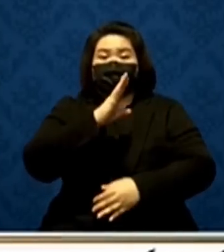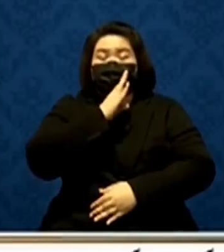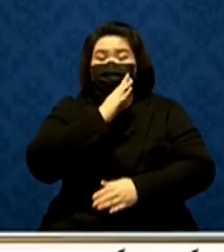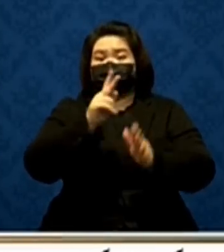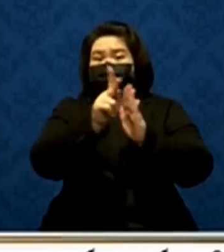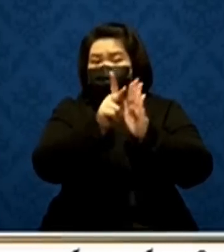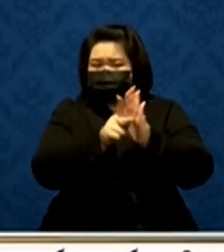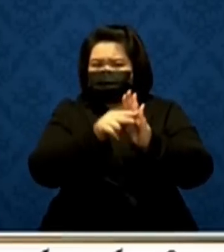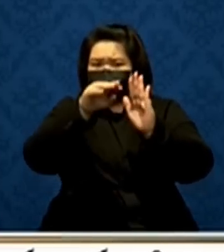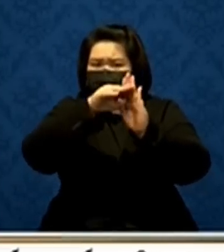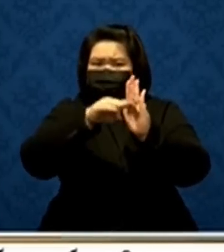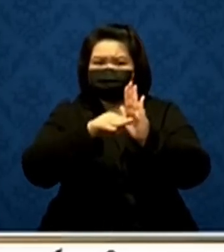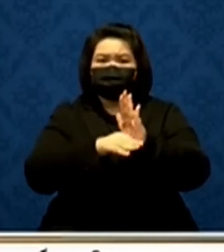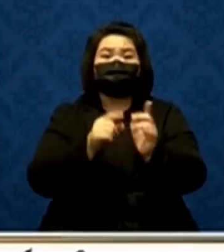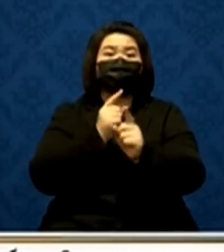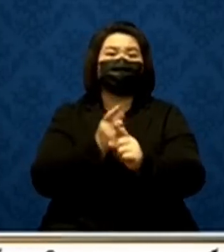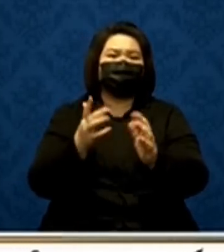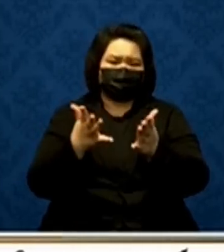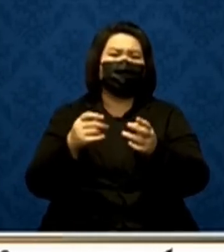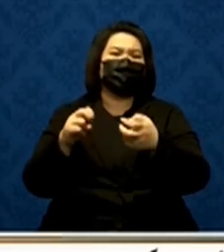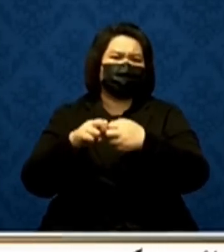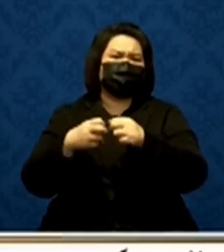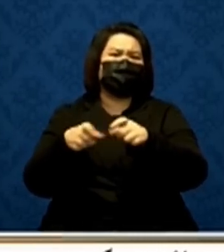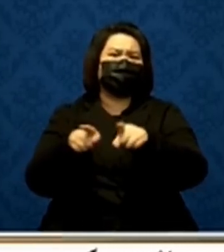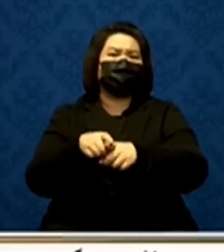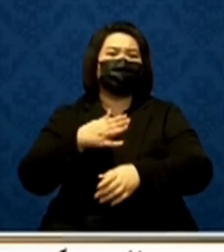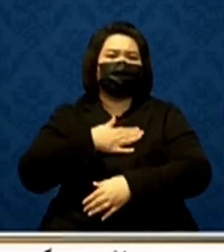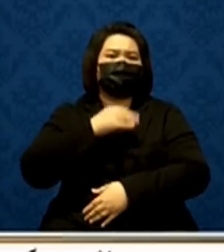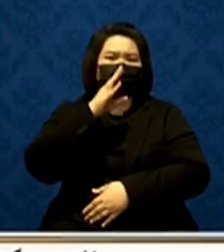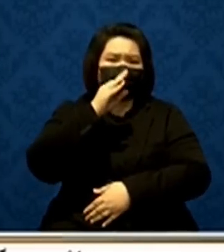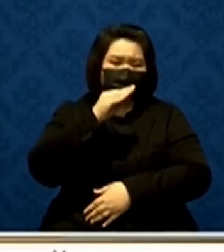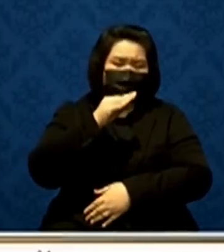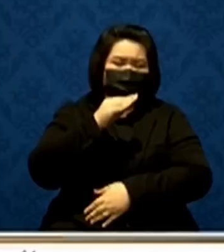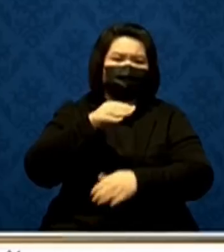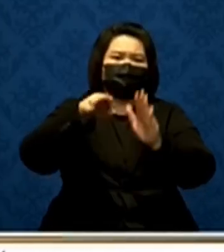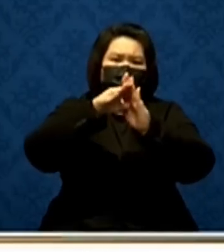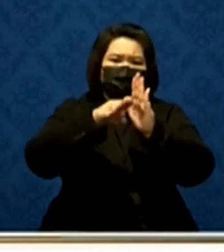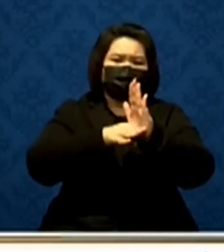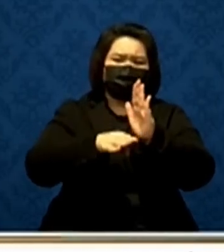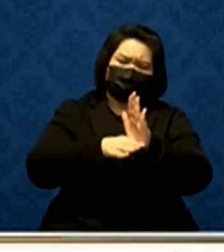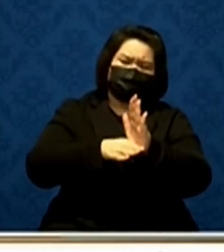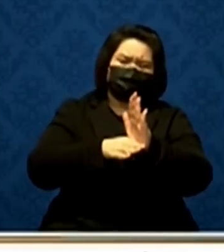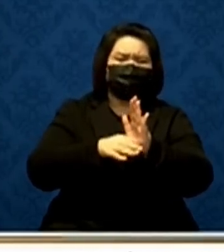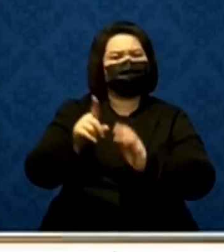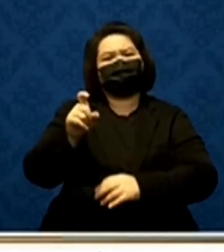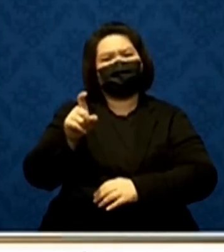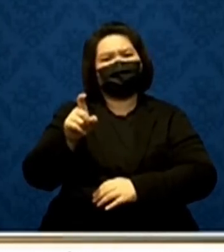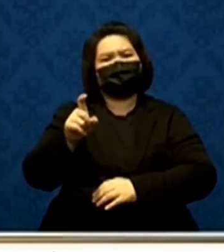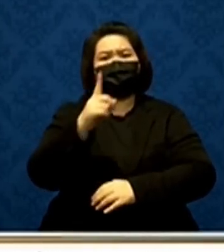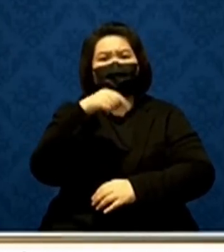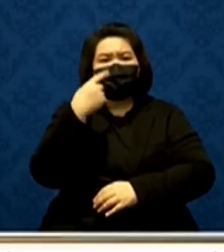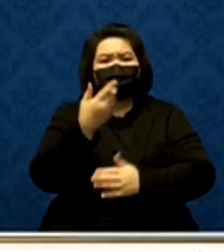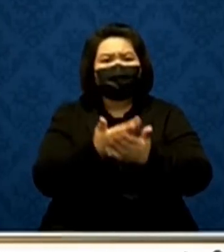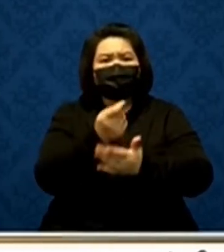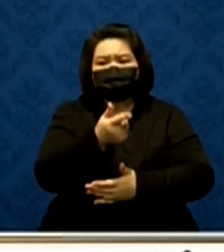เป็นไปตามกระบวนการกฎหมายก็จะถูกโต้แย้งเหมือนที่ผมพูดแล้วทำให้กระบวนการไม่ชอบสุดท้ายใครรับผิดชอบ